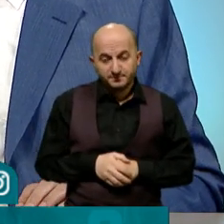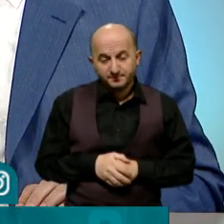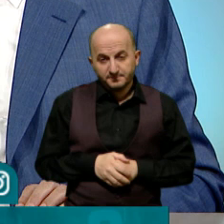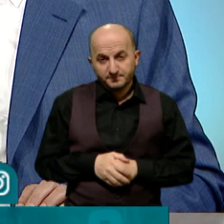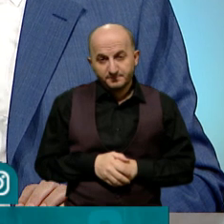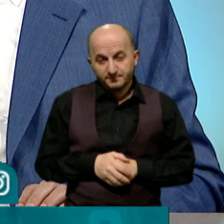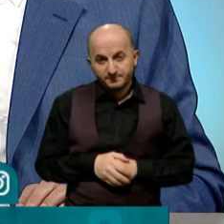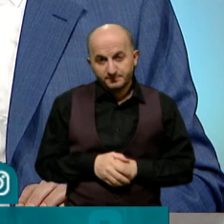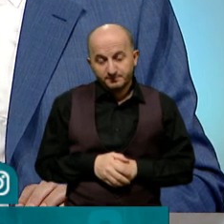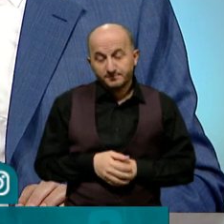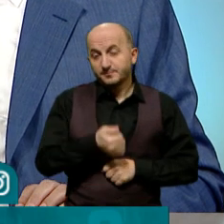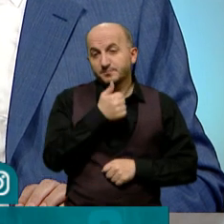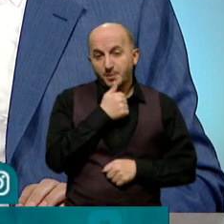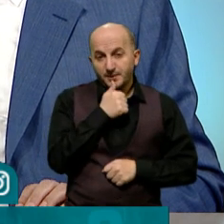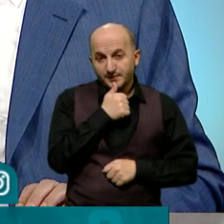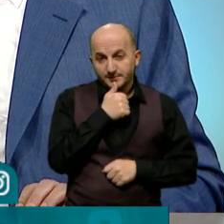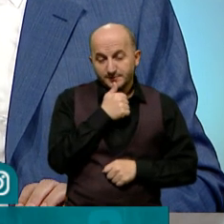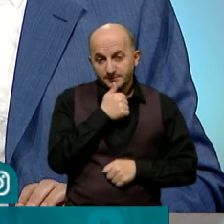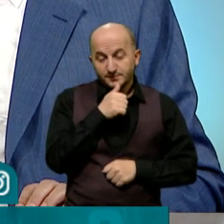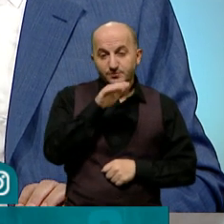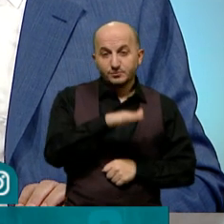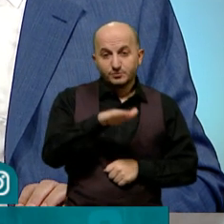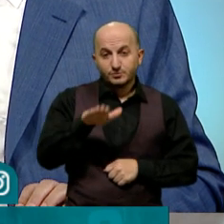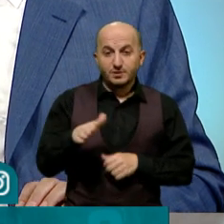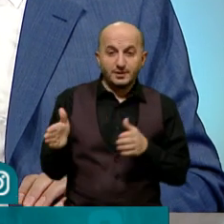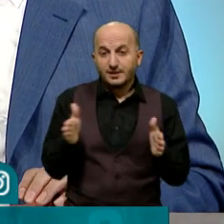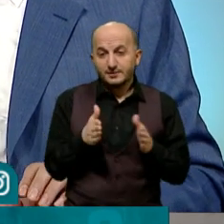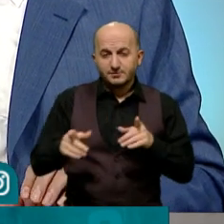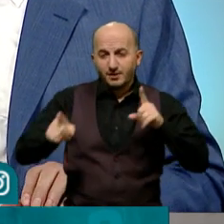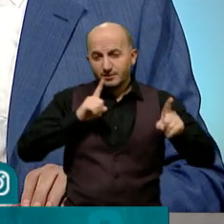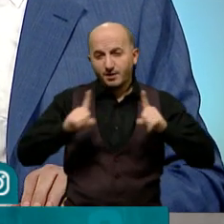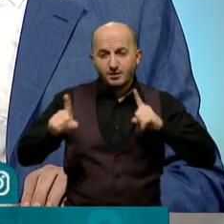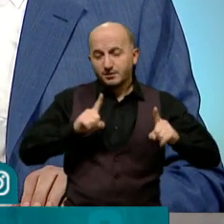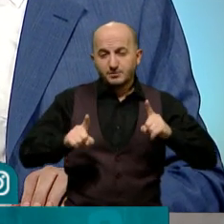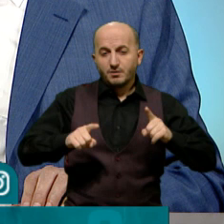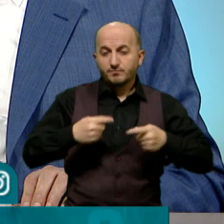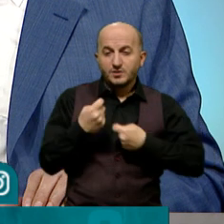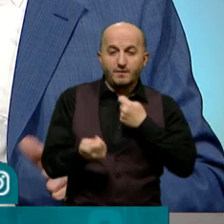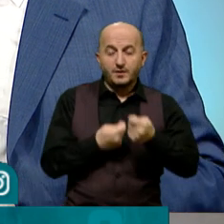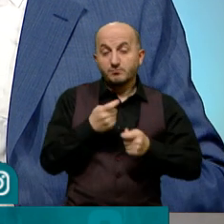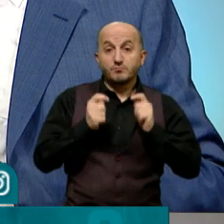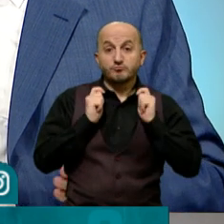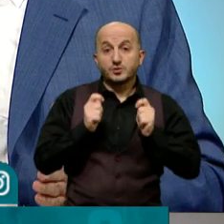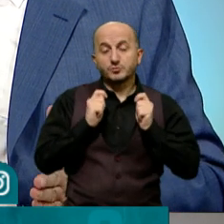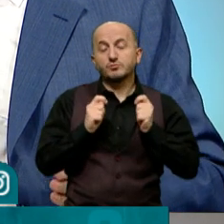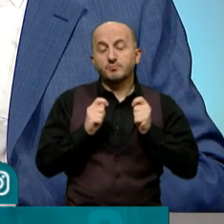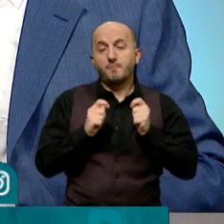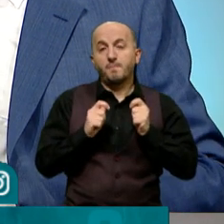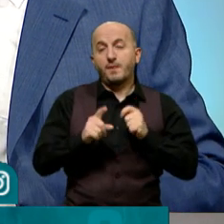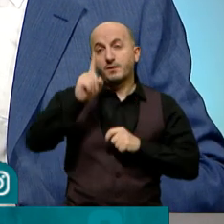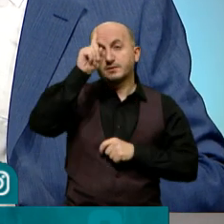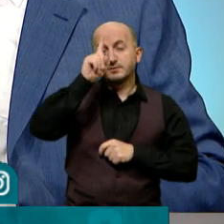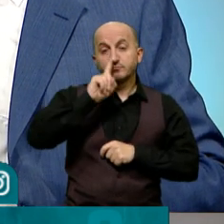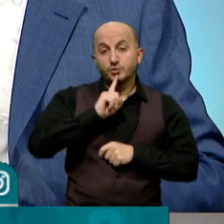var. Babalar çocukları arasında adaletle davranmak zorundalar. Din bunu